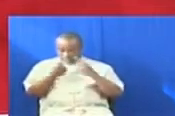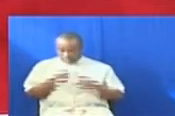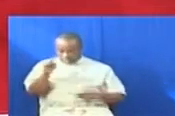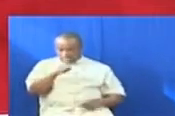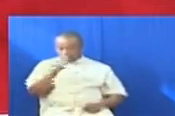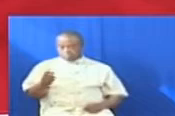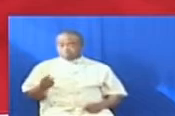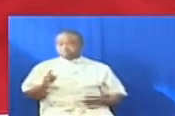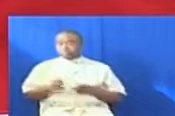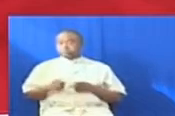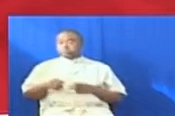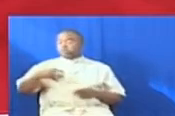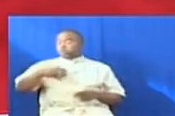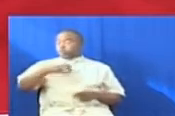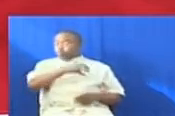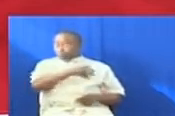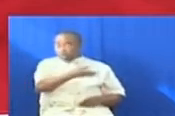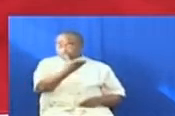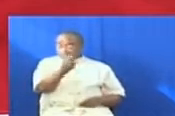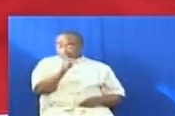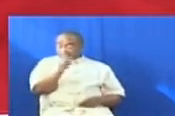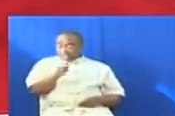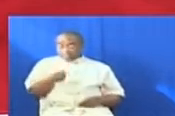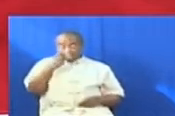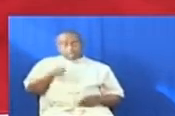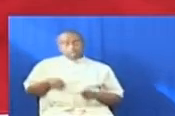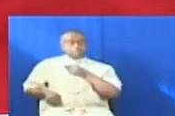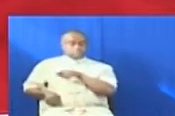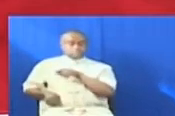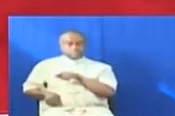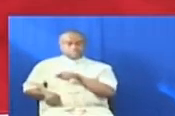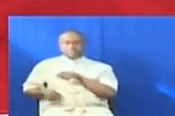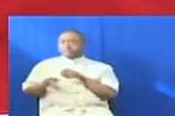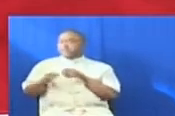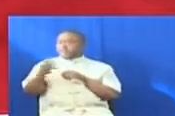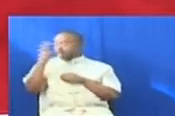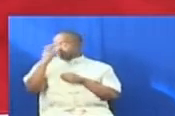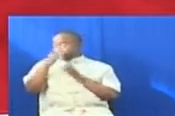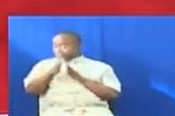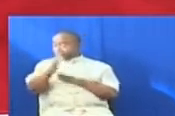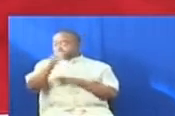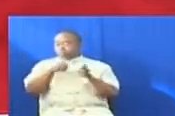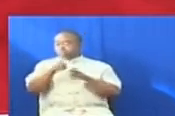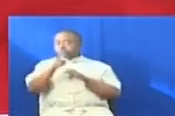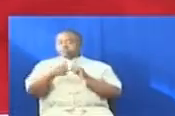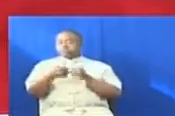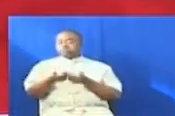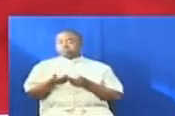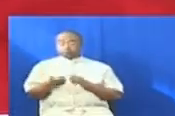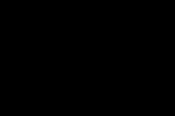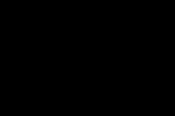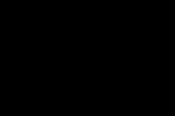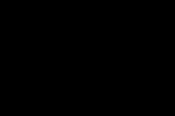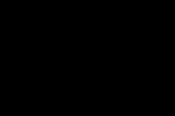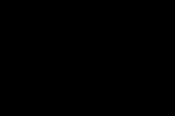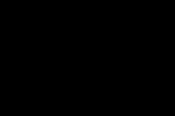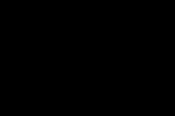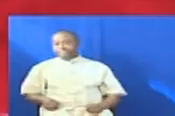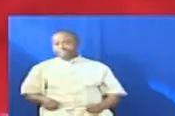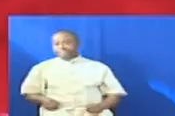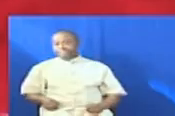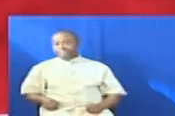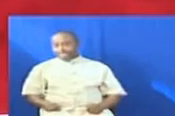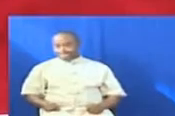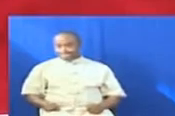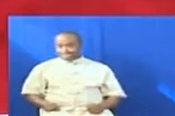Fedha aliangalie kwa undani ni jinsi gani tunaweza kutatua hili tatizo ili kuweza kuwasaidia wananchi. Swala lingine